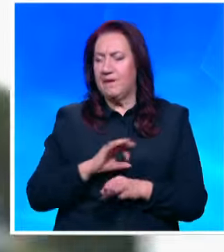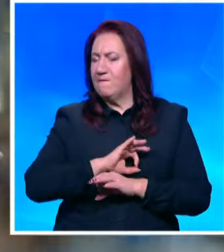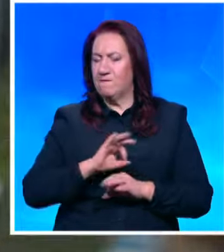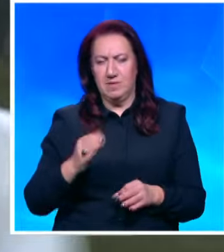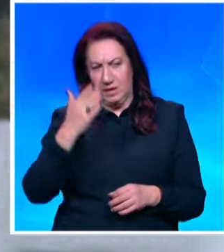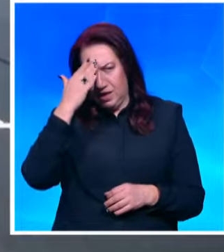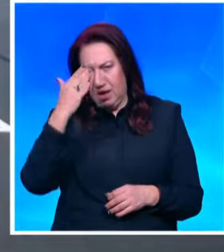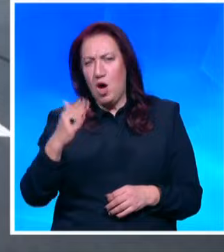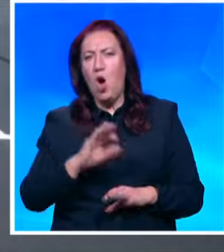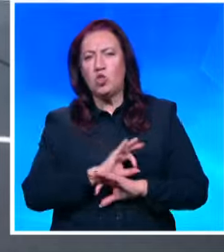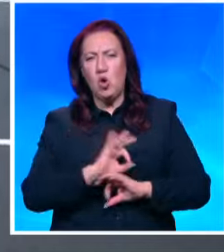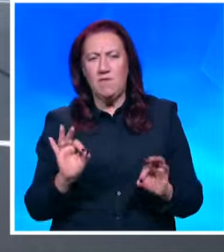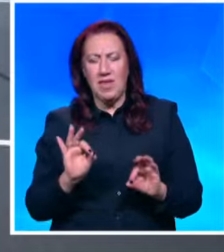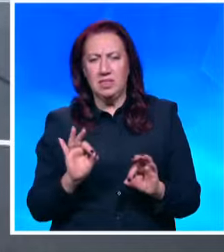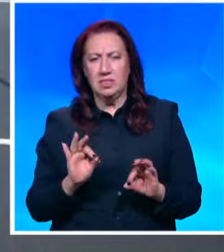с